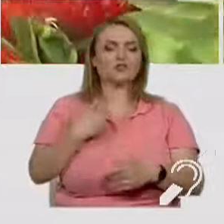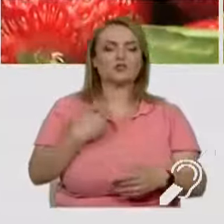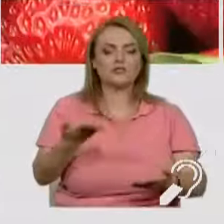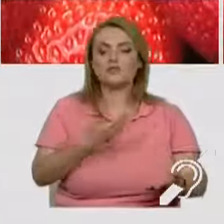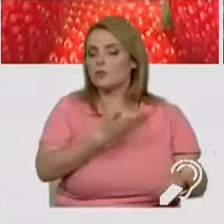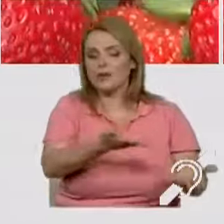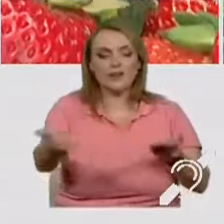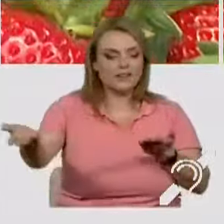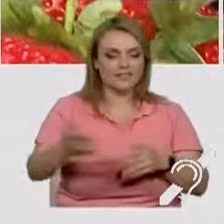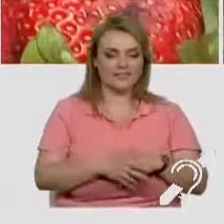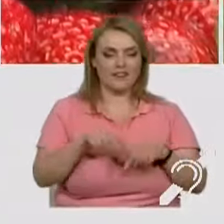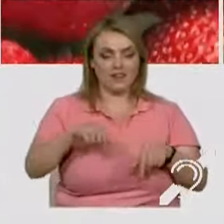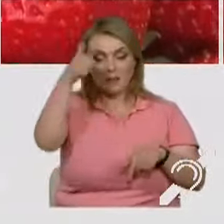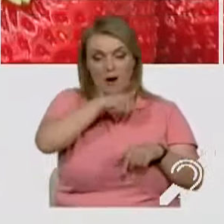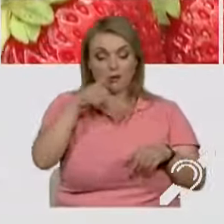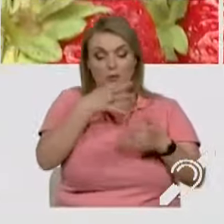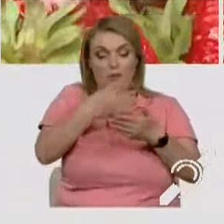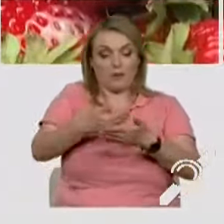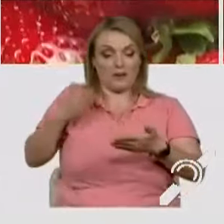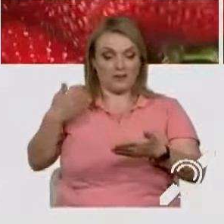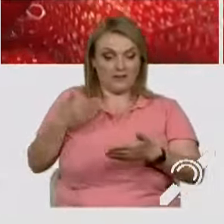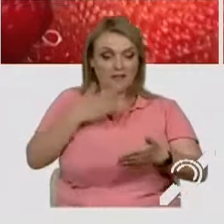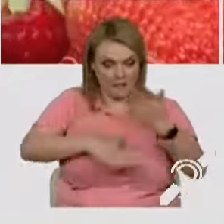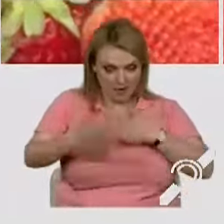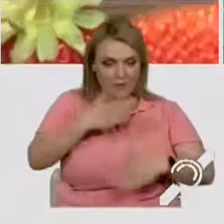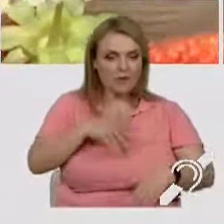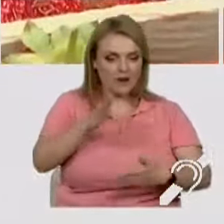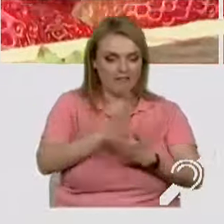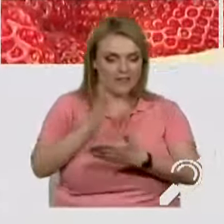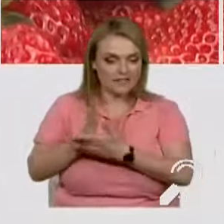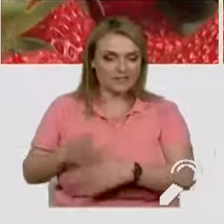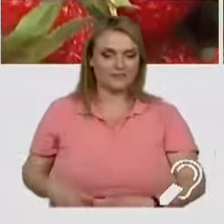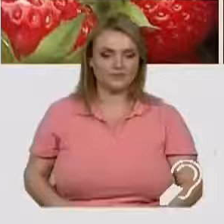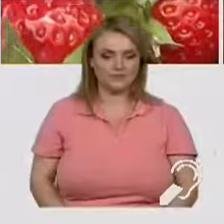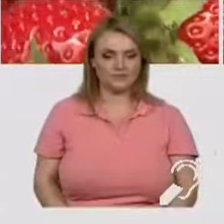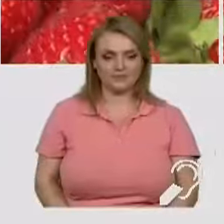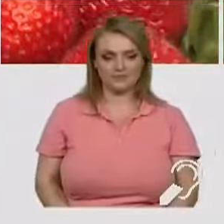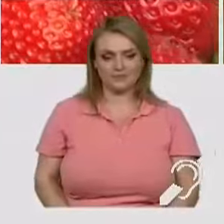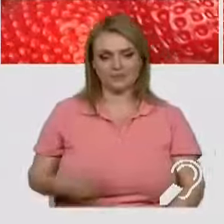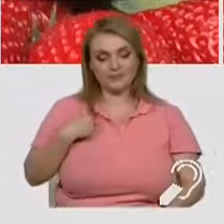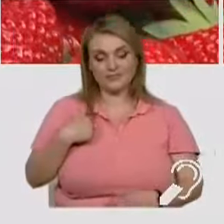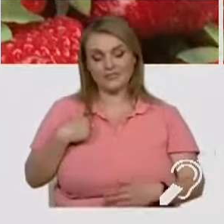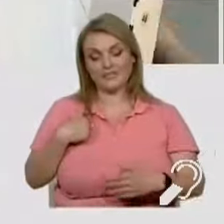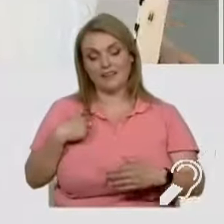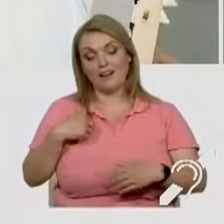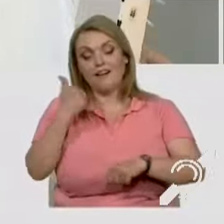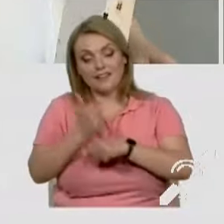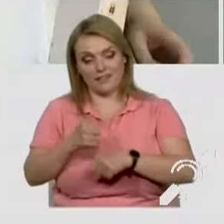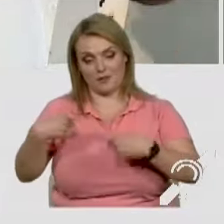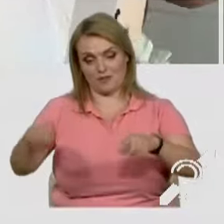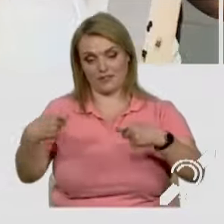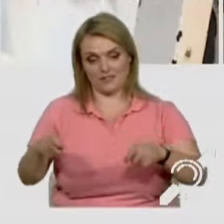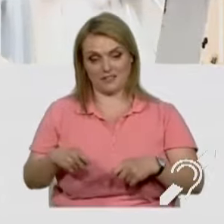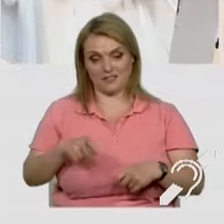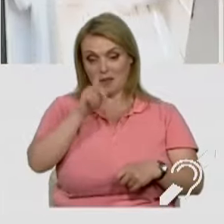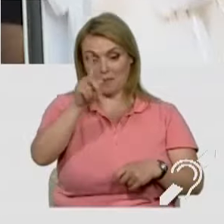dumneavoastră? Arăsa să o primit așa mai devreme. Vă bucură acest fapt sau nu? Noi ne bucurăm fiecare an vânzare și bă. Anul este la o lună